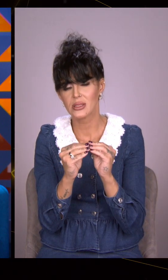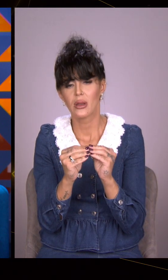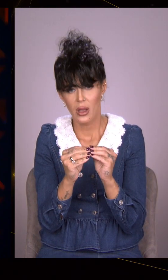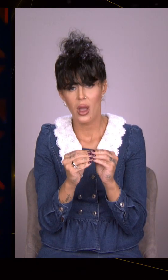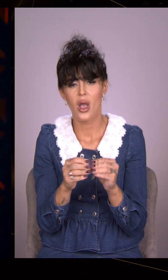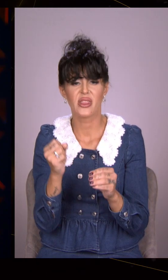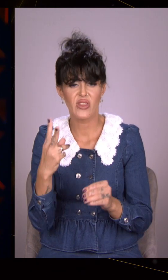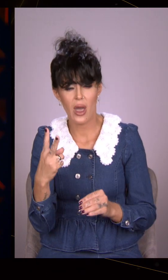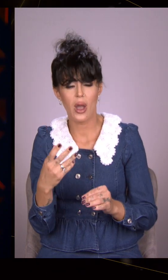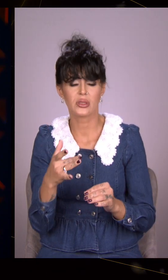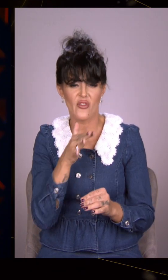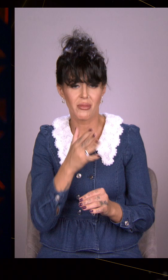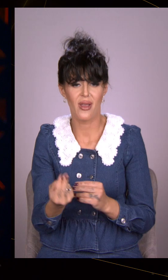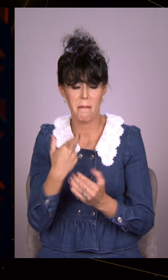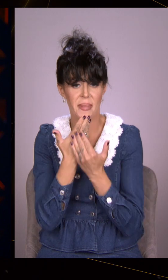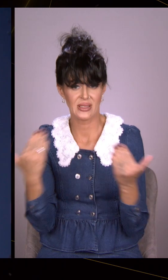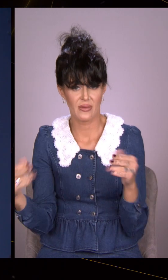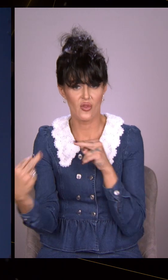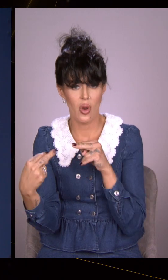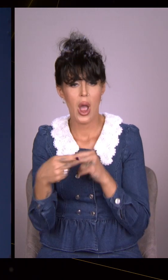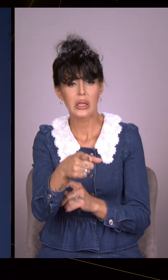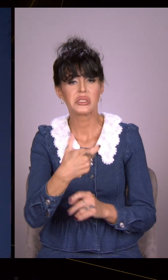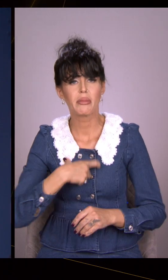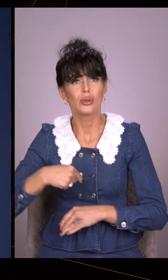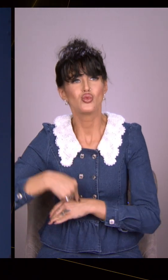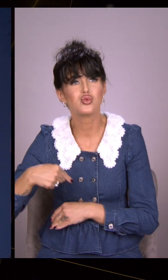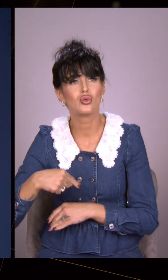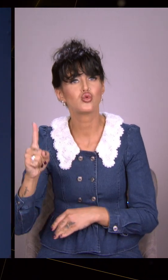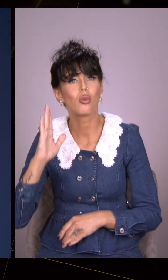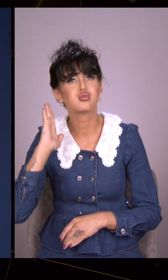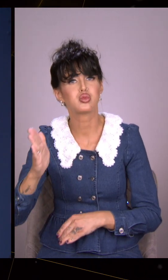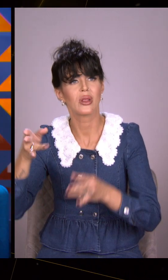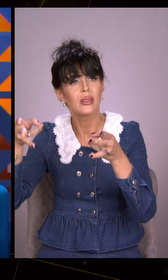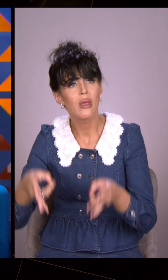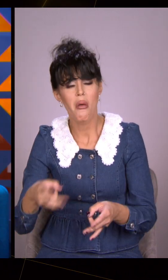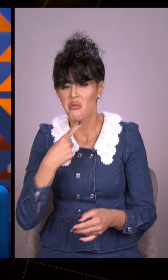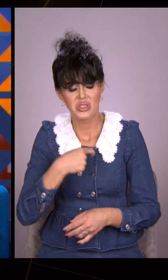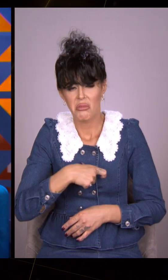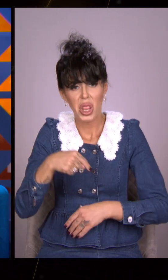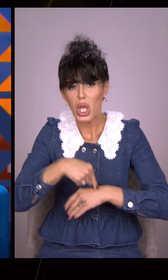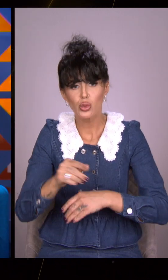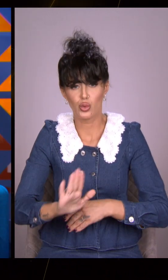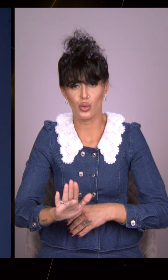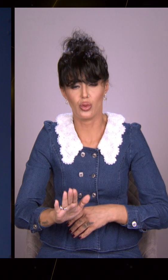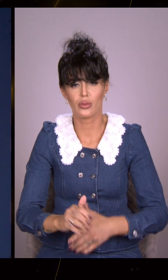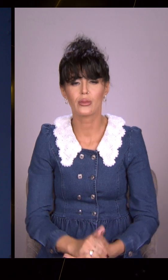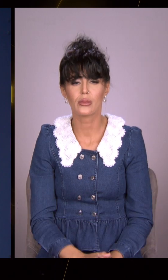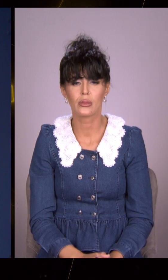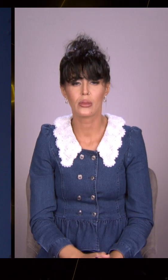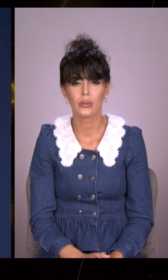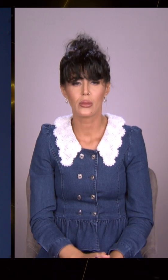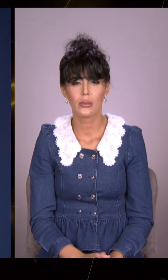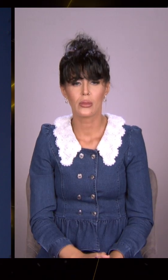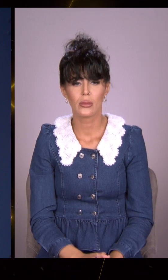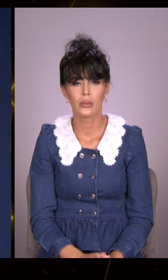вони поїхали. А у вас було якесь передчуття? Зовсім ніякого. То вибух, то чув, ну